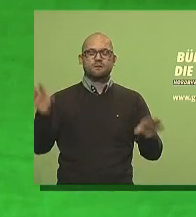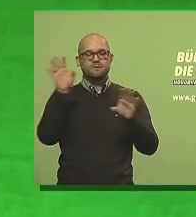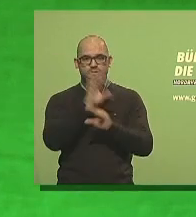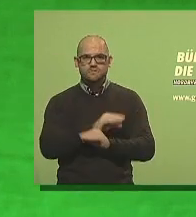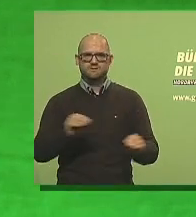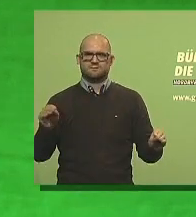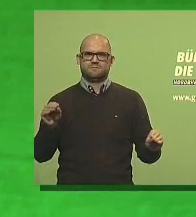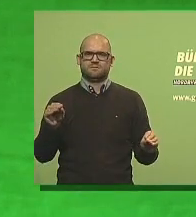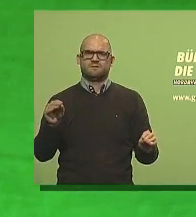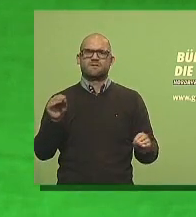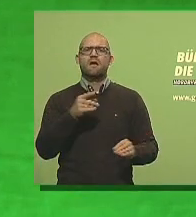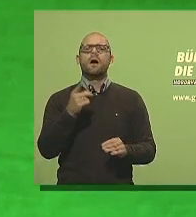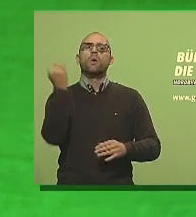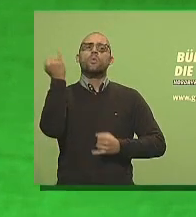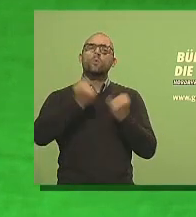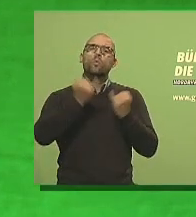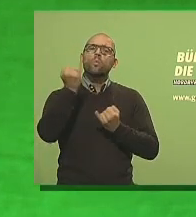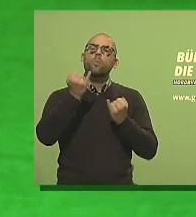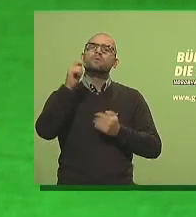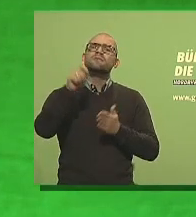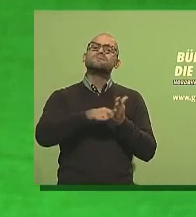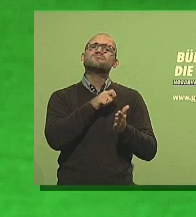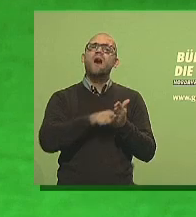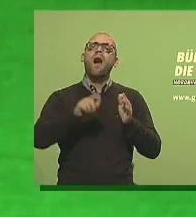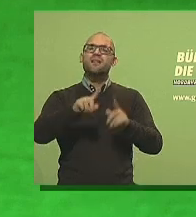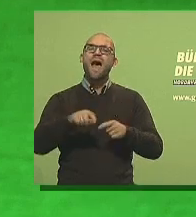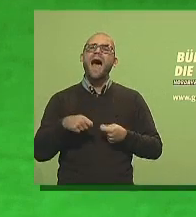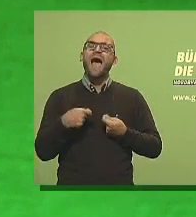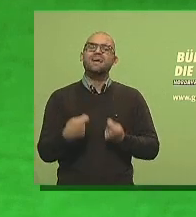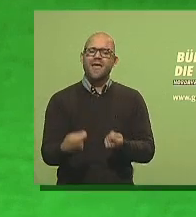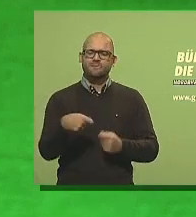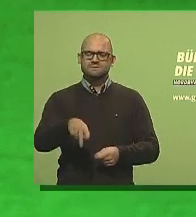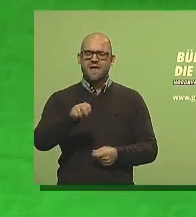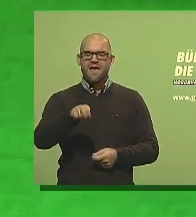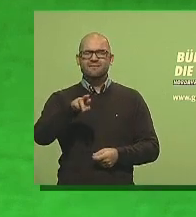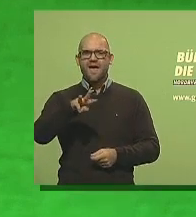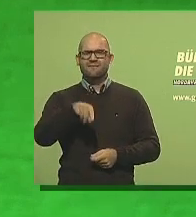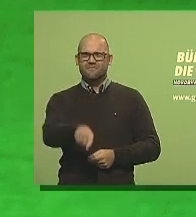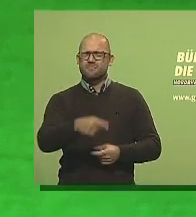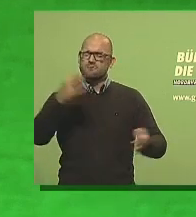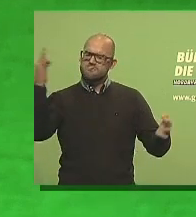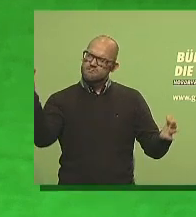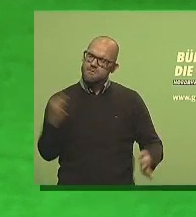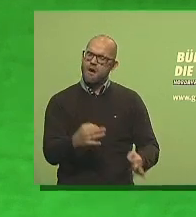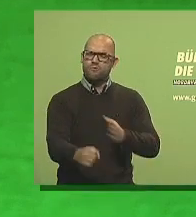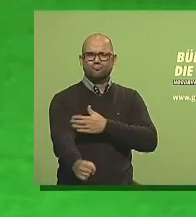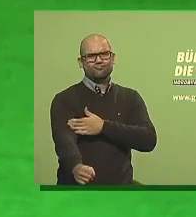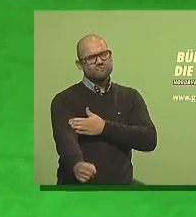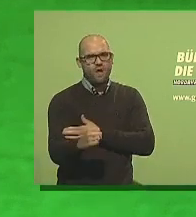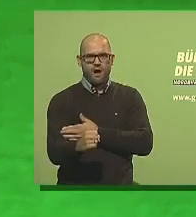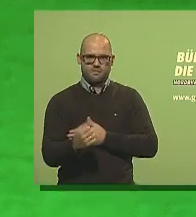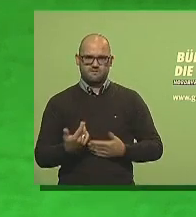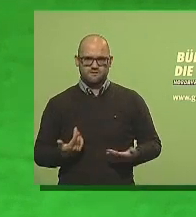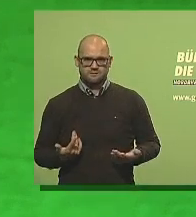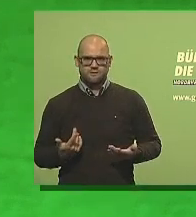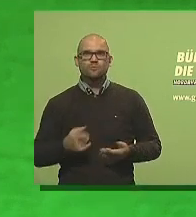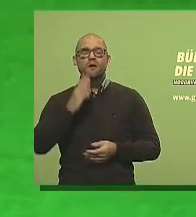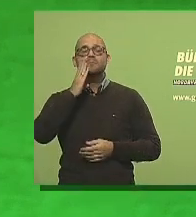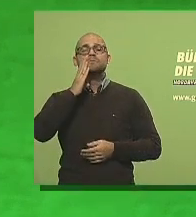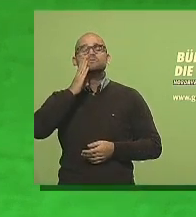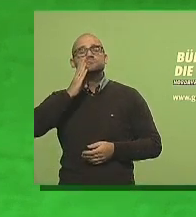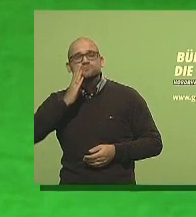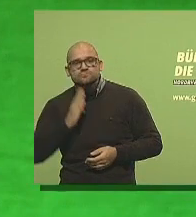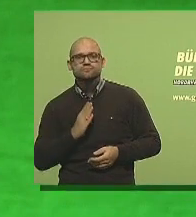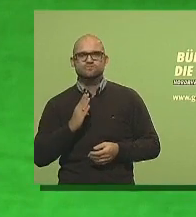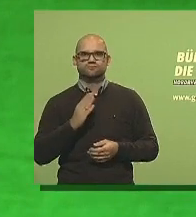grünes Wahlergebnis in NRW für die Bundestagswahl. Dafür fangt ihr heute an. Aber ihr solltet euch dann bitte nicht zurücklehnen, maximal